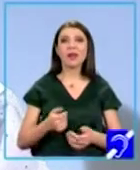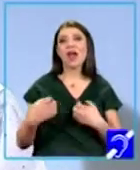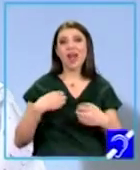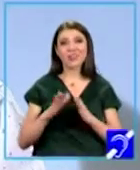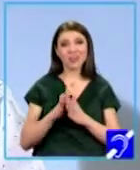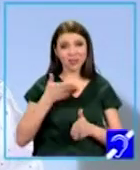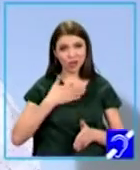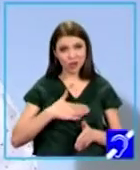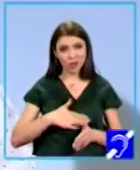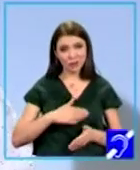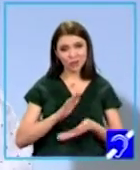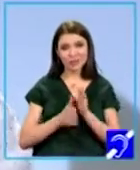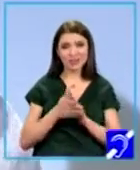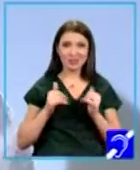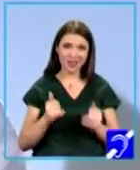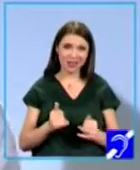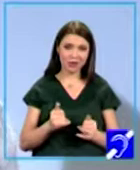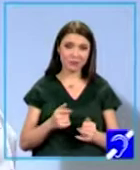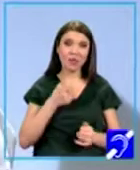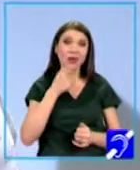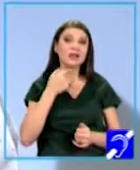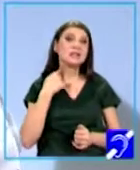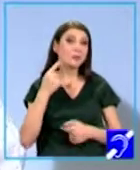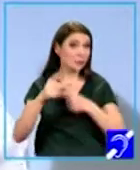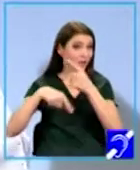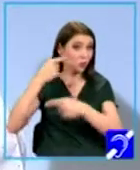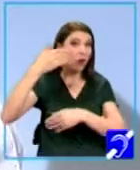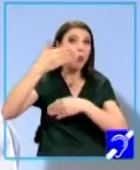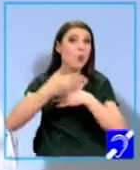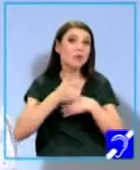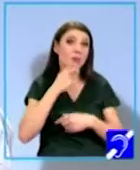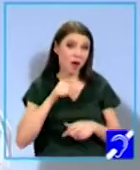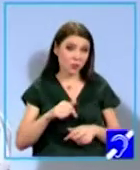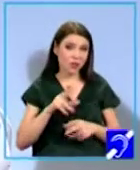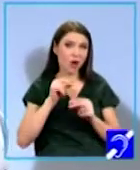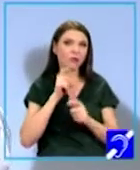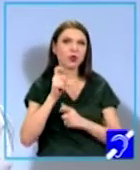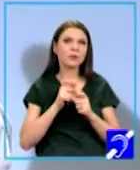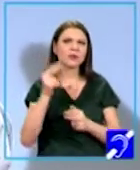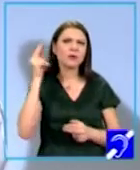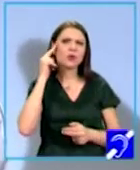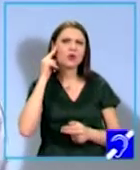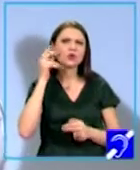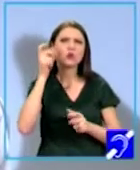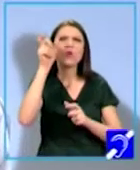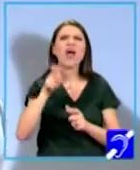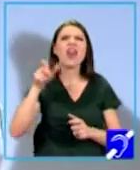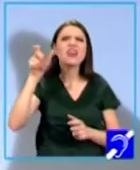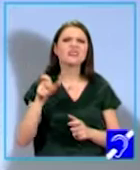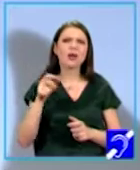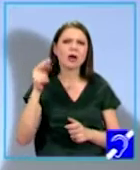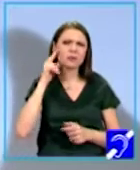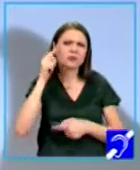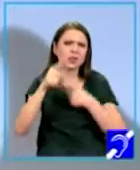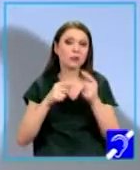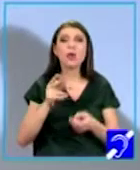Emisiunea Arte, Carte și Capricii se încheie aici. În ediția viitoare, ultima din acest sezon, vorbim despre celebrul calendar Pirelli, despre